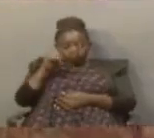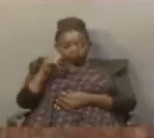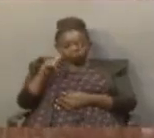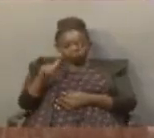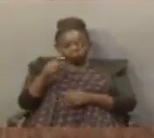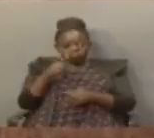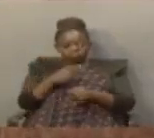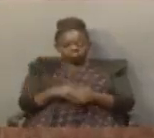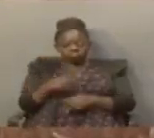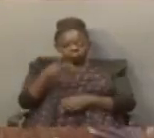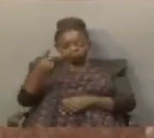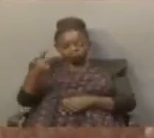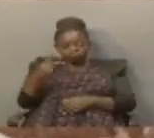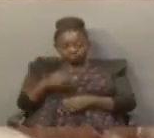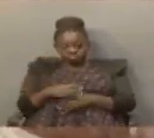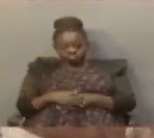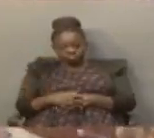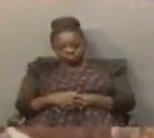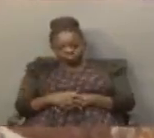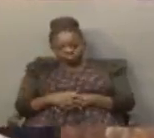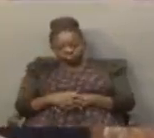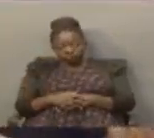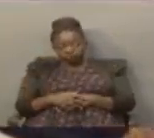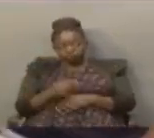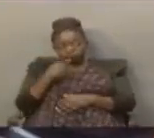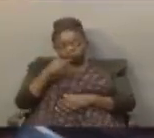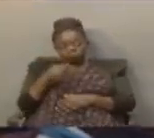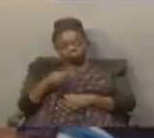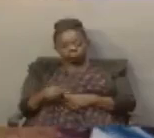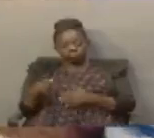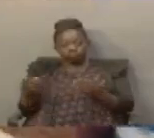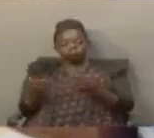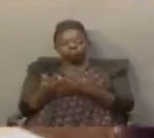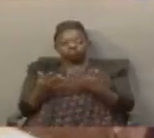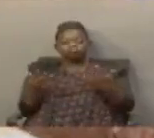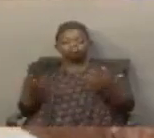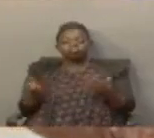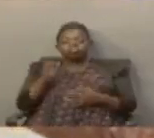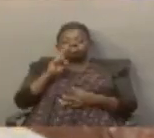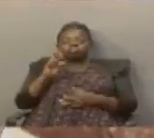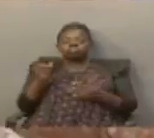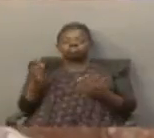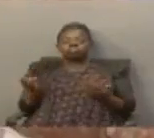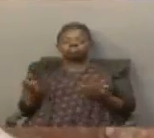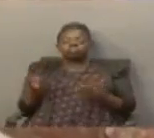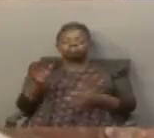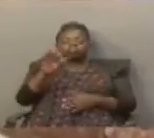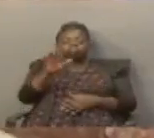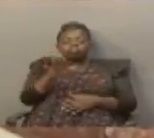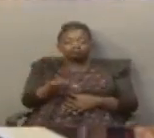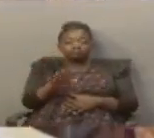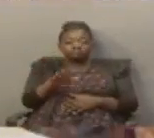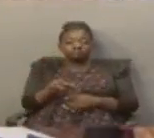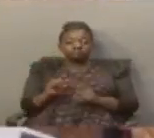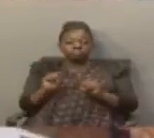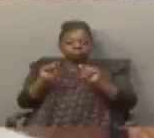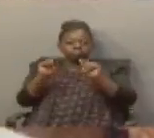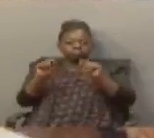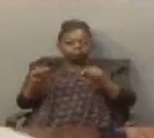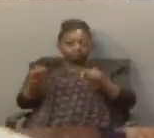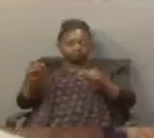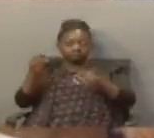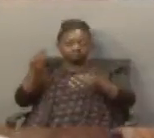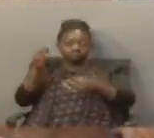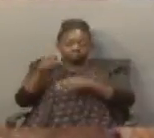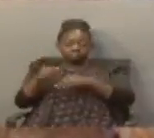sawa zaali 8 n'amugamba mutuuseewa ko bali tuli mu parking tukola ki tujja tubayite